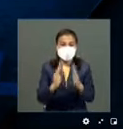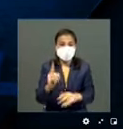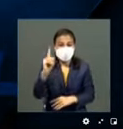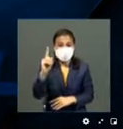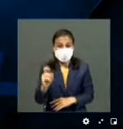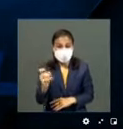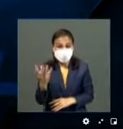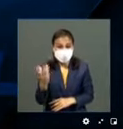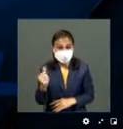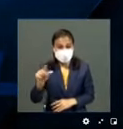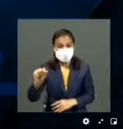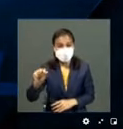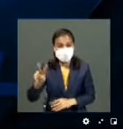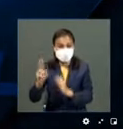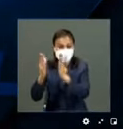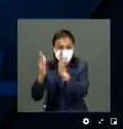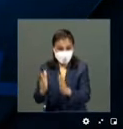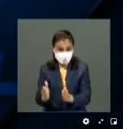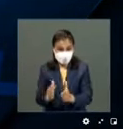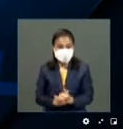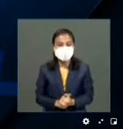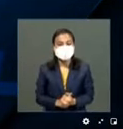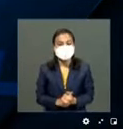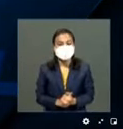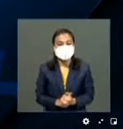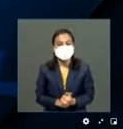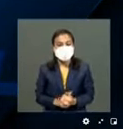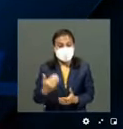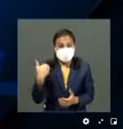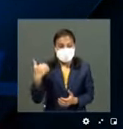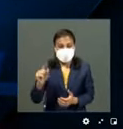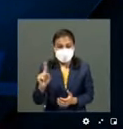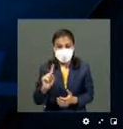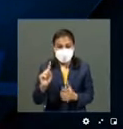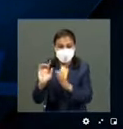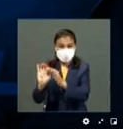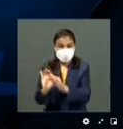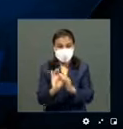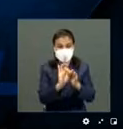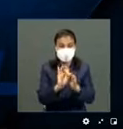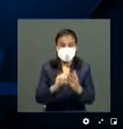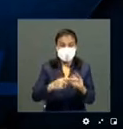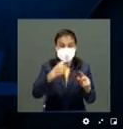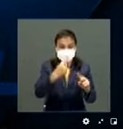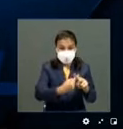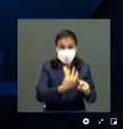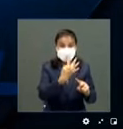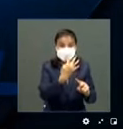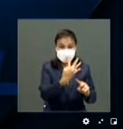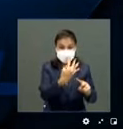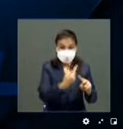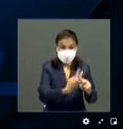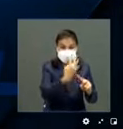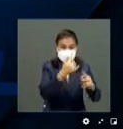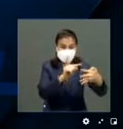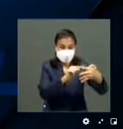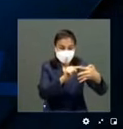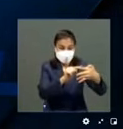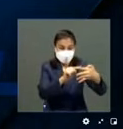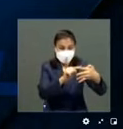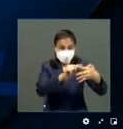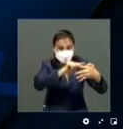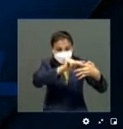ำหรับวันนี้นะคะ22คนซึ่งทำให้ในระลอกเมษายนตั้งแต่1เมษายนเป็นต้นมานะคะมี